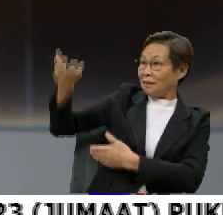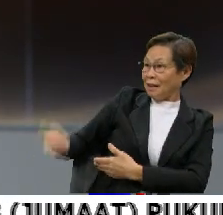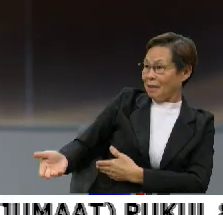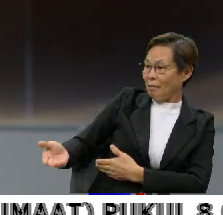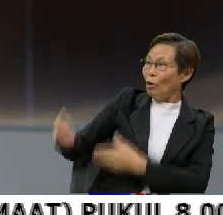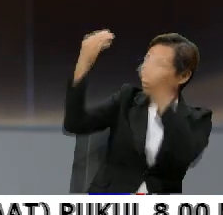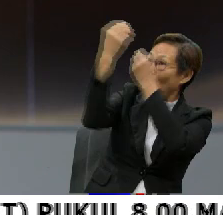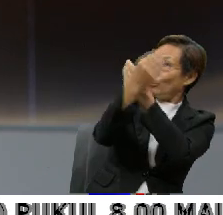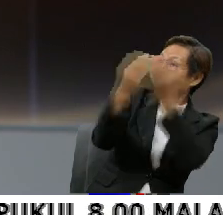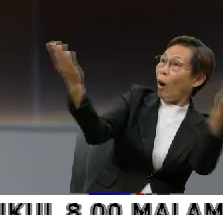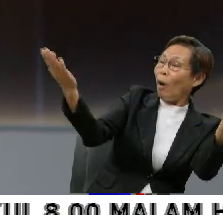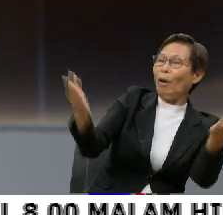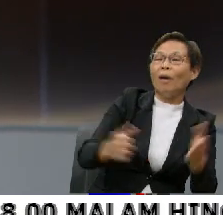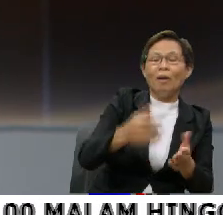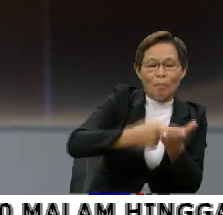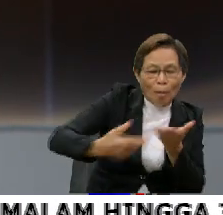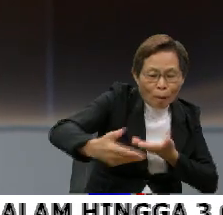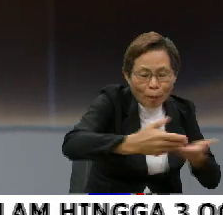membawakan gambaran